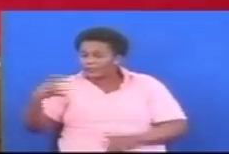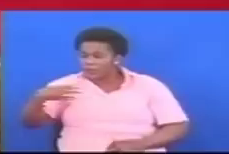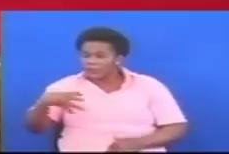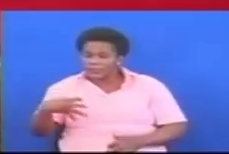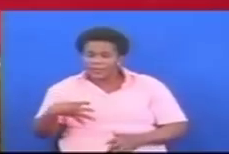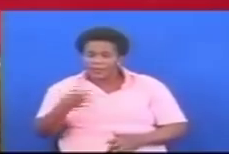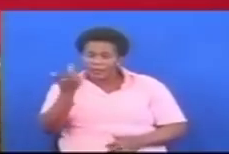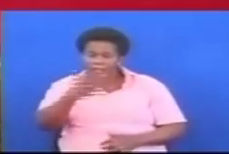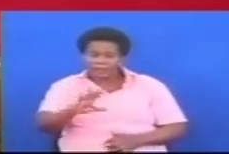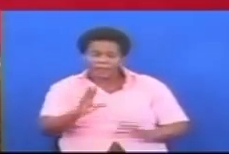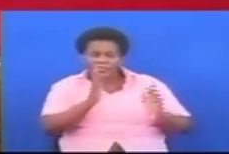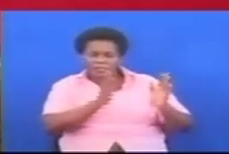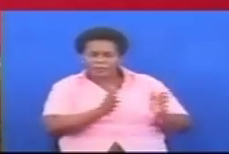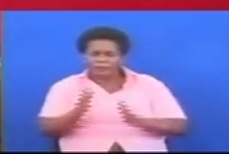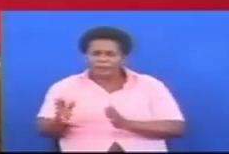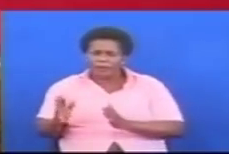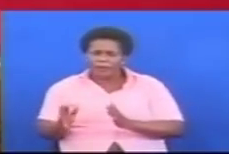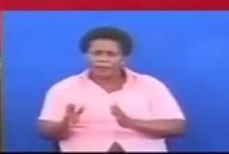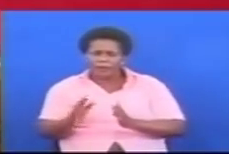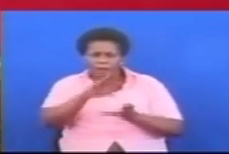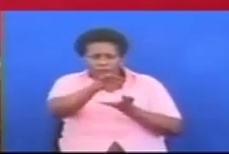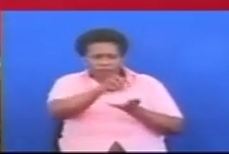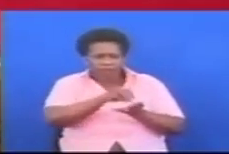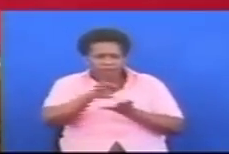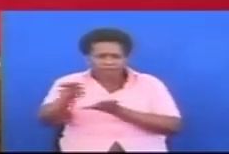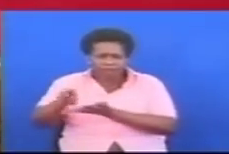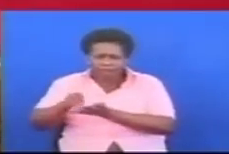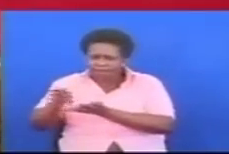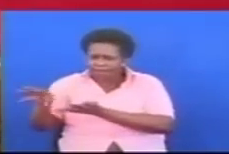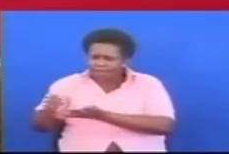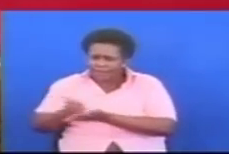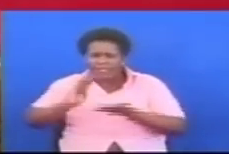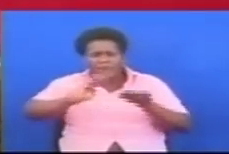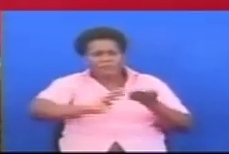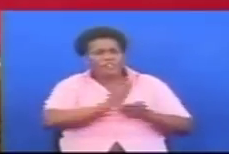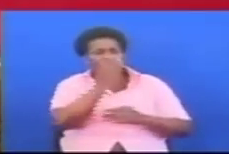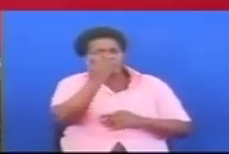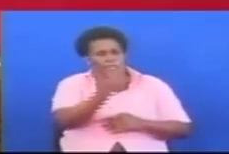kukusanya mapato ya jumla ya